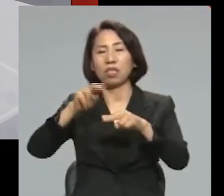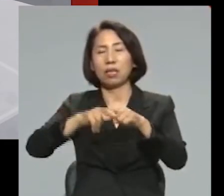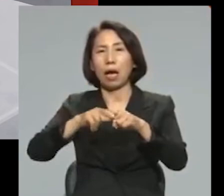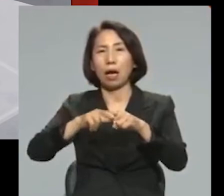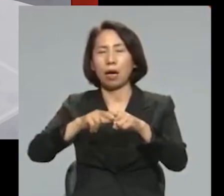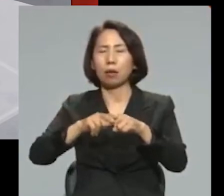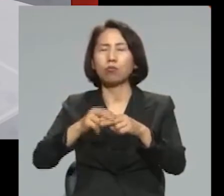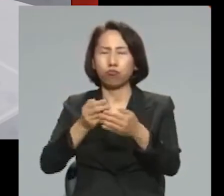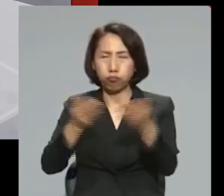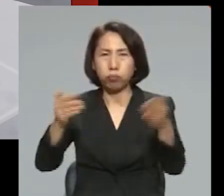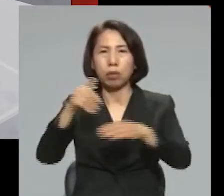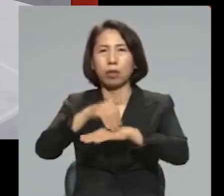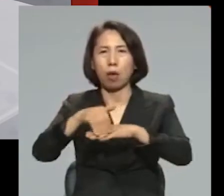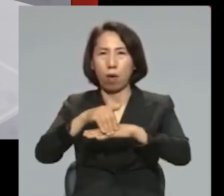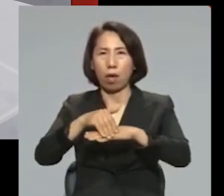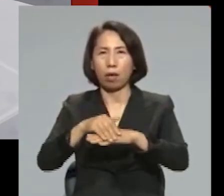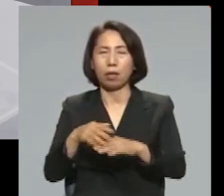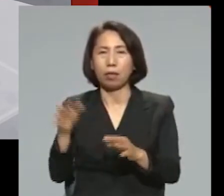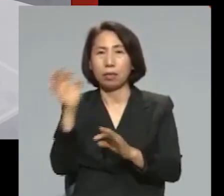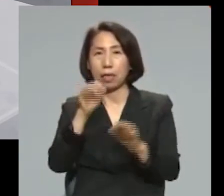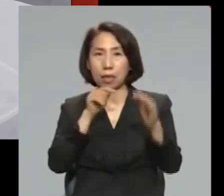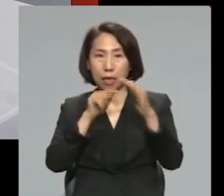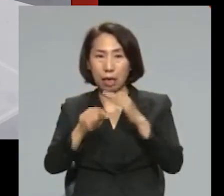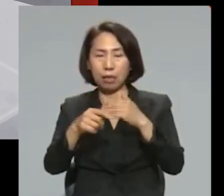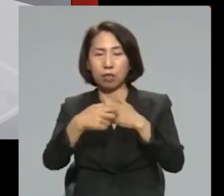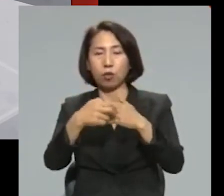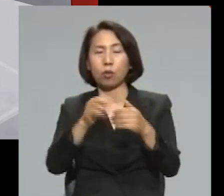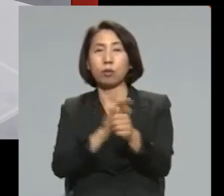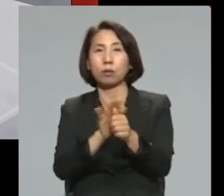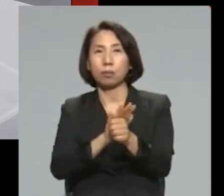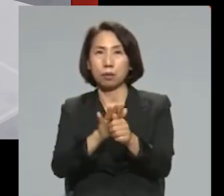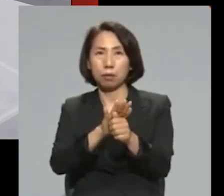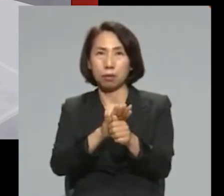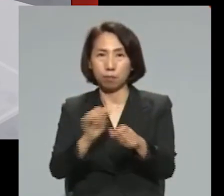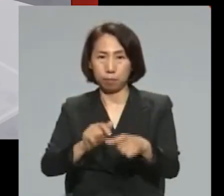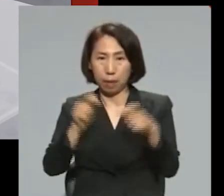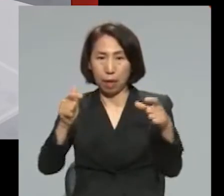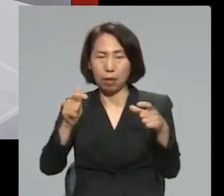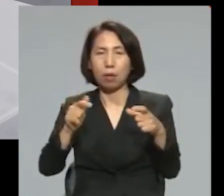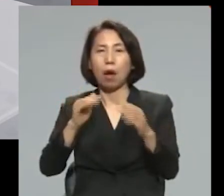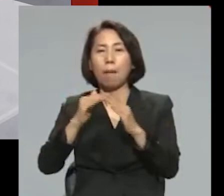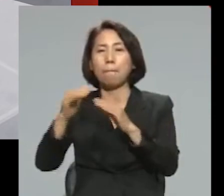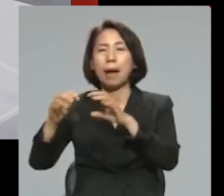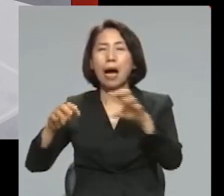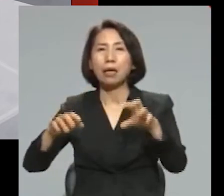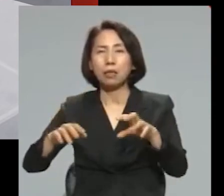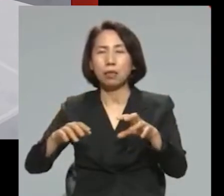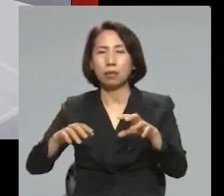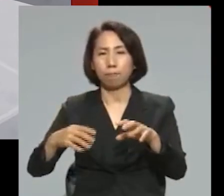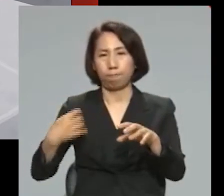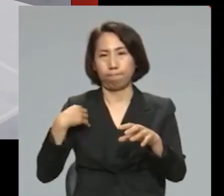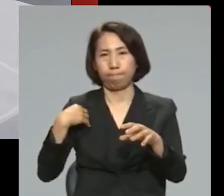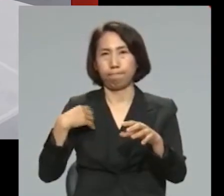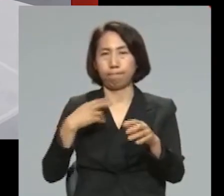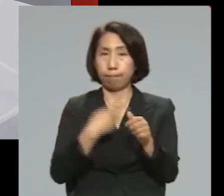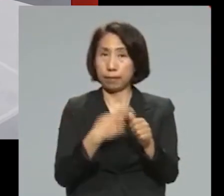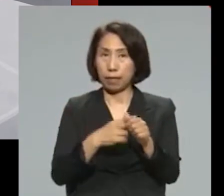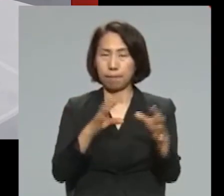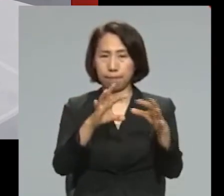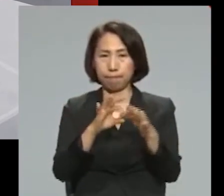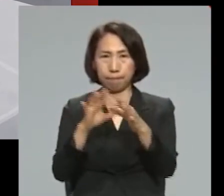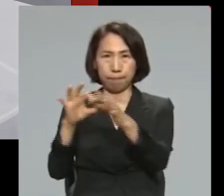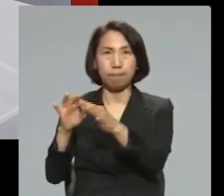계획입니다. 찾아가는 의료 서비스를 위해서 마을 주치 사업을 추진하겠습니다.